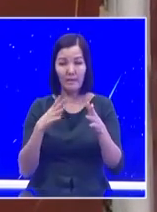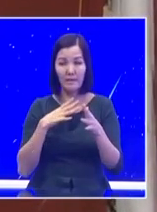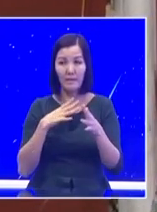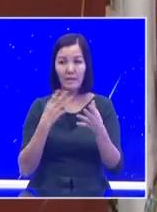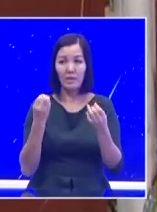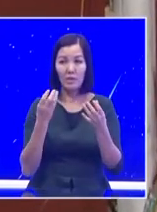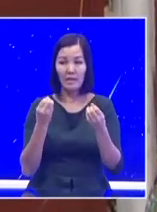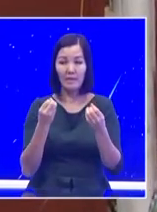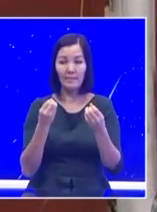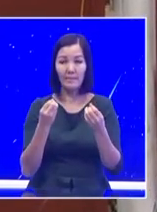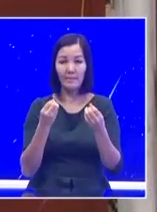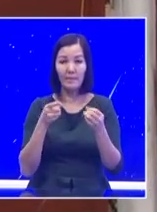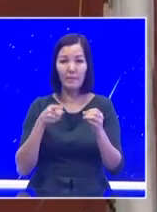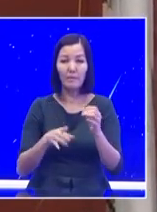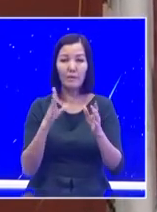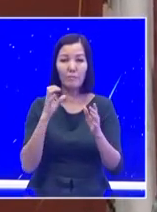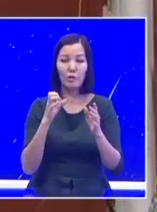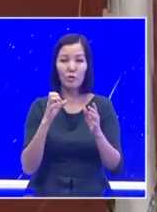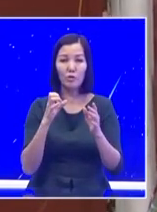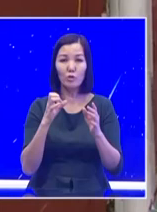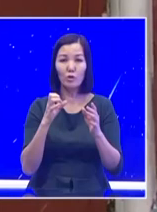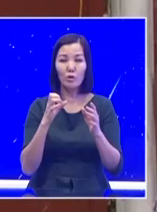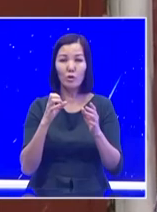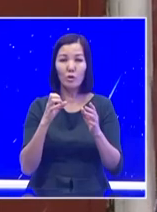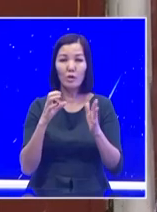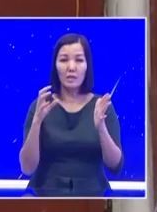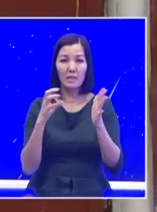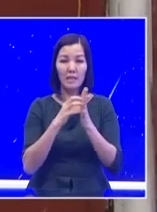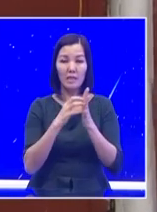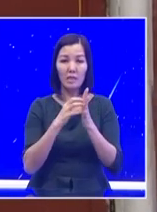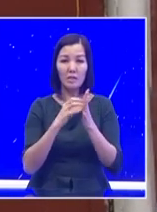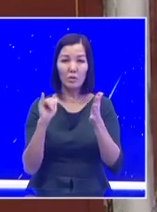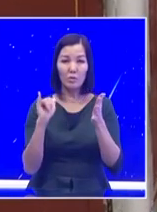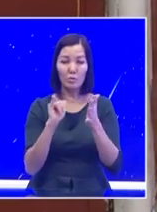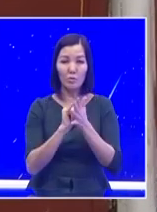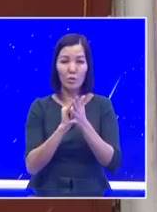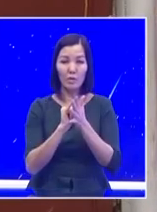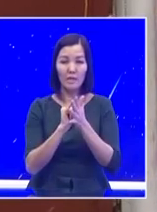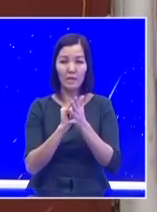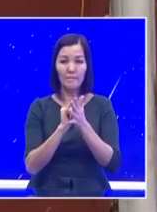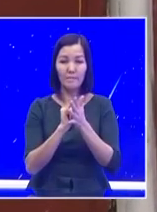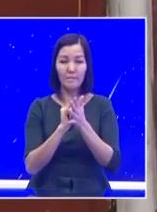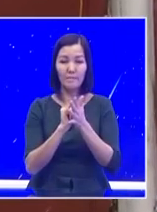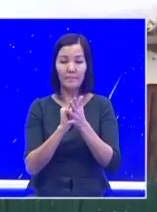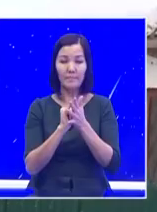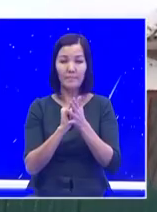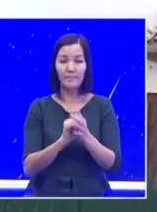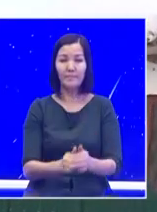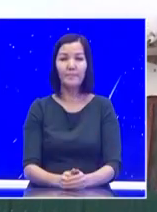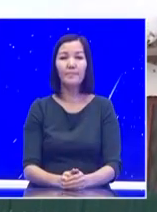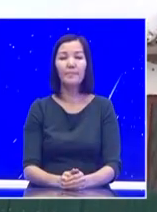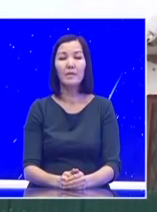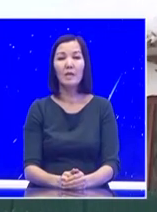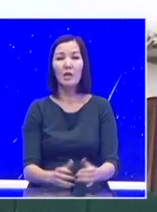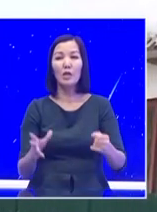Және ол 1500-ге дейін улы газды анықтайтын құрылғылар орнатылды.